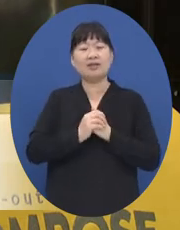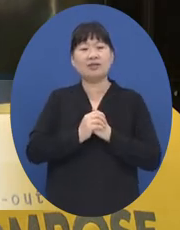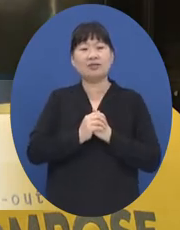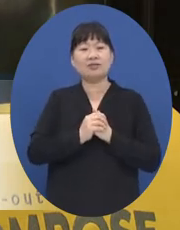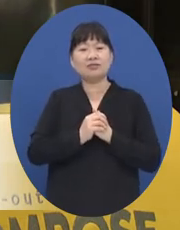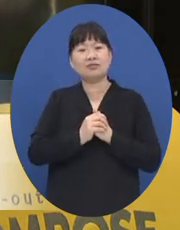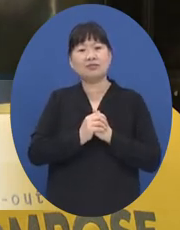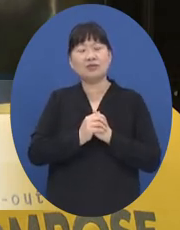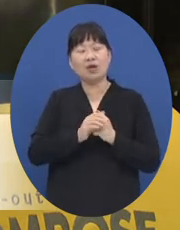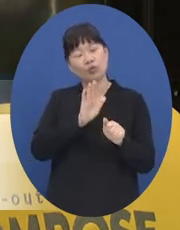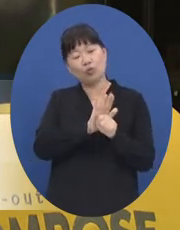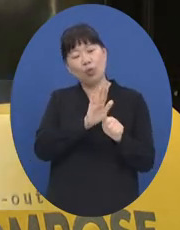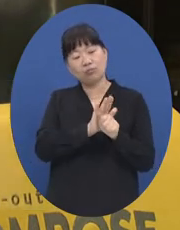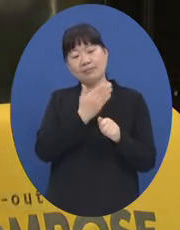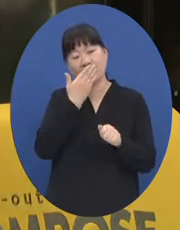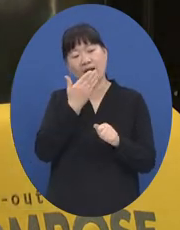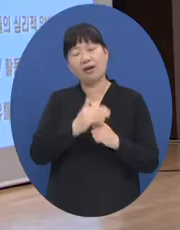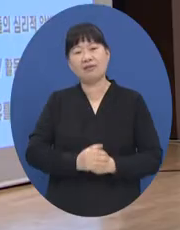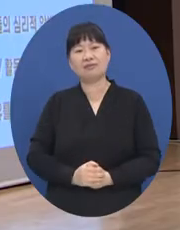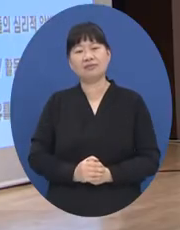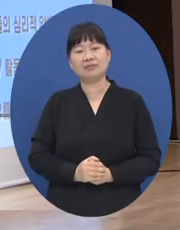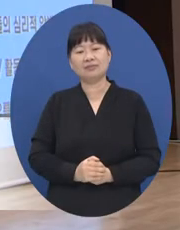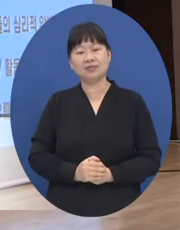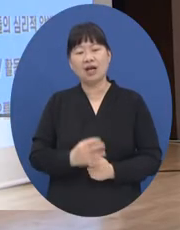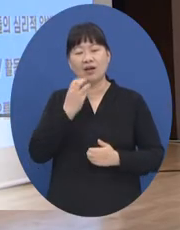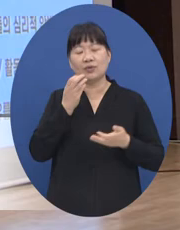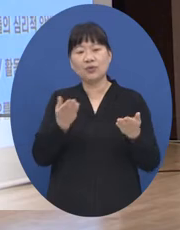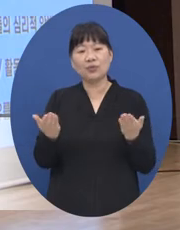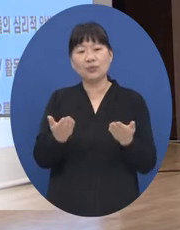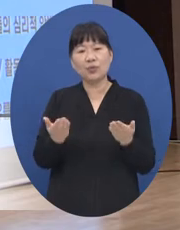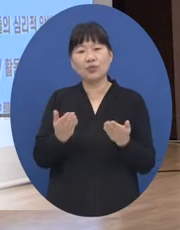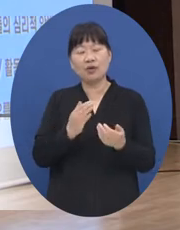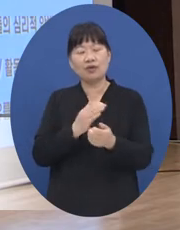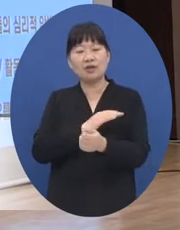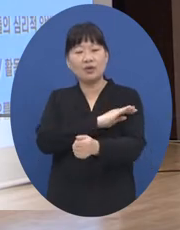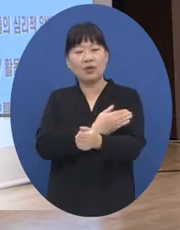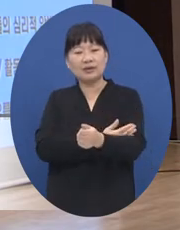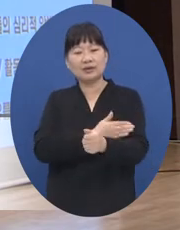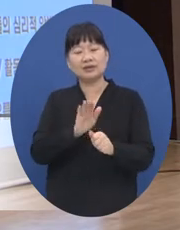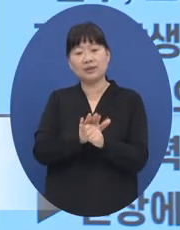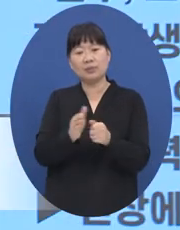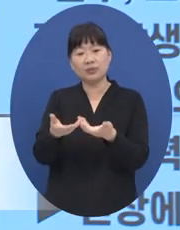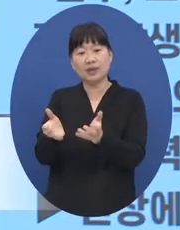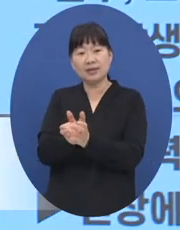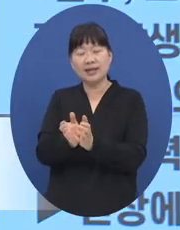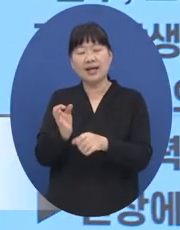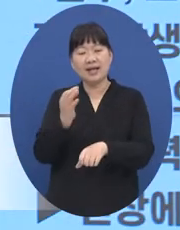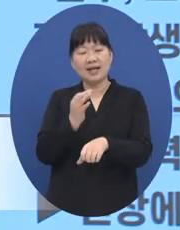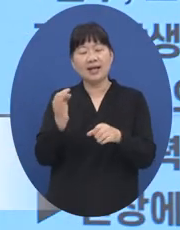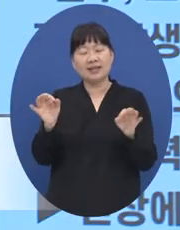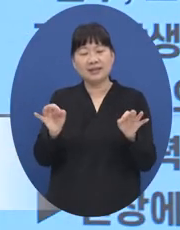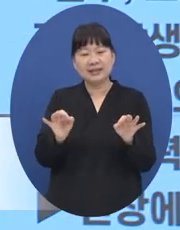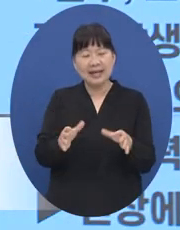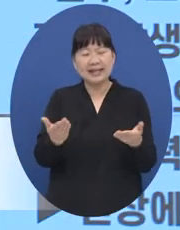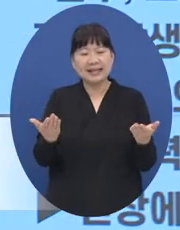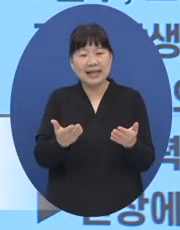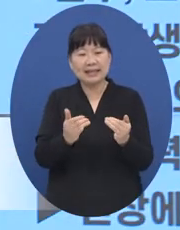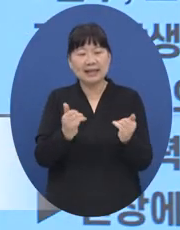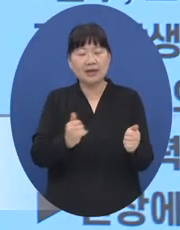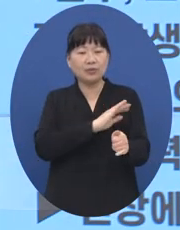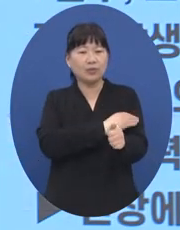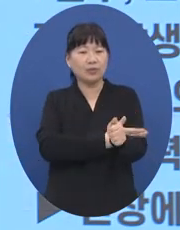뭐 도움이 많이 되는 것 같아요. 경기도 노동권익 서포터즈는 단기 노동자들의 권리를 보장하기 위해